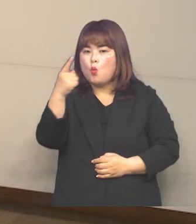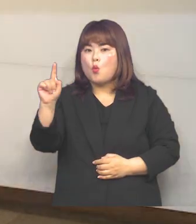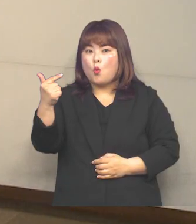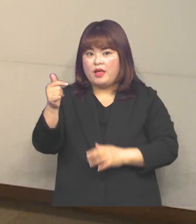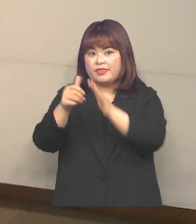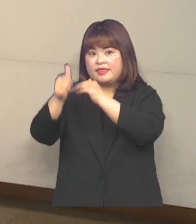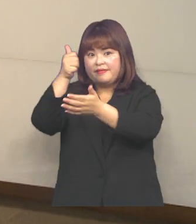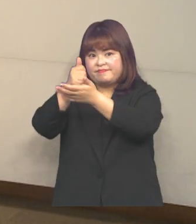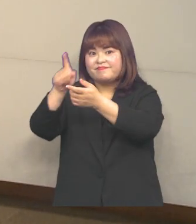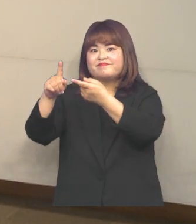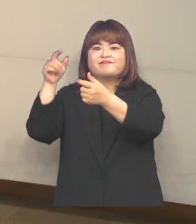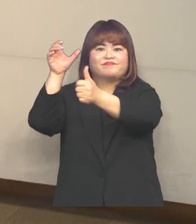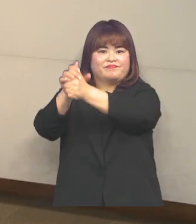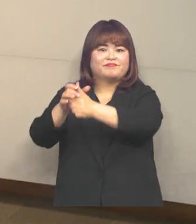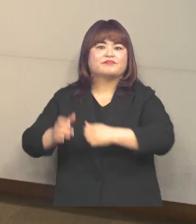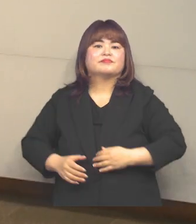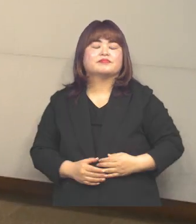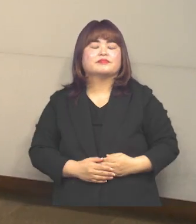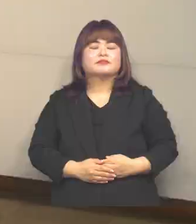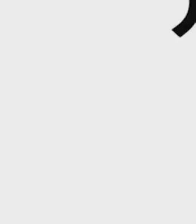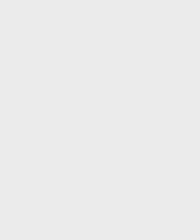고양특례시장이 선출됐습니다.